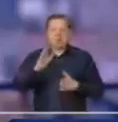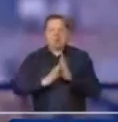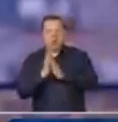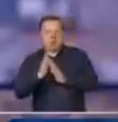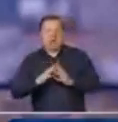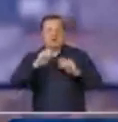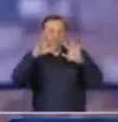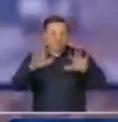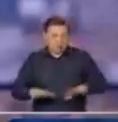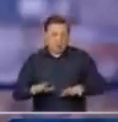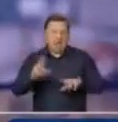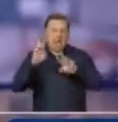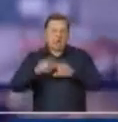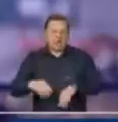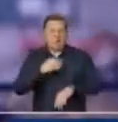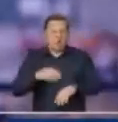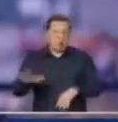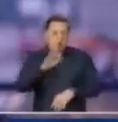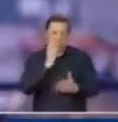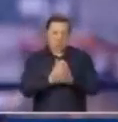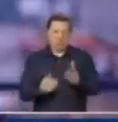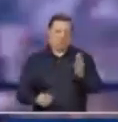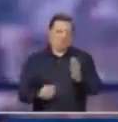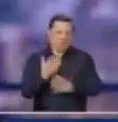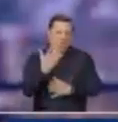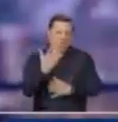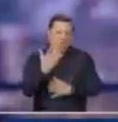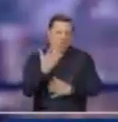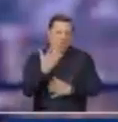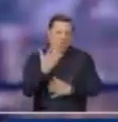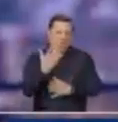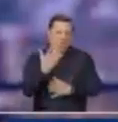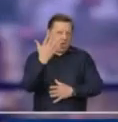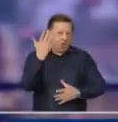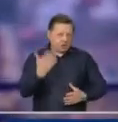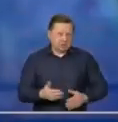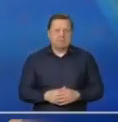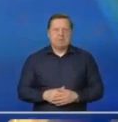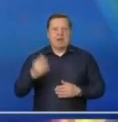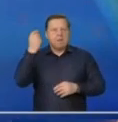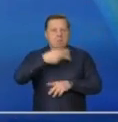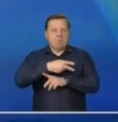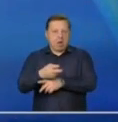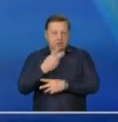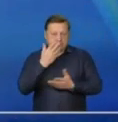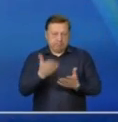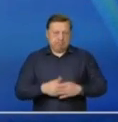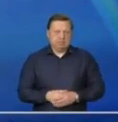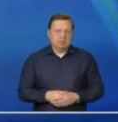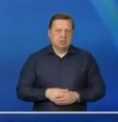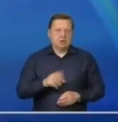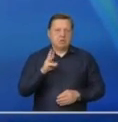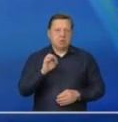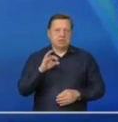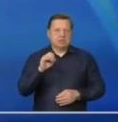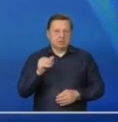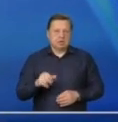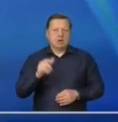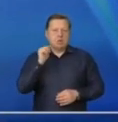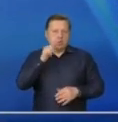kraju niemal prawdziwa wiosna. W Telekspresie Ekstra prognoza pogody dla niewielkich miejscowości. No i sami się przekonamy. W Głodzinie zapowiada się